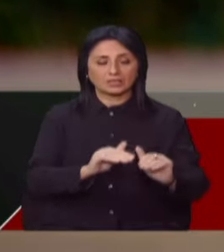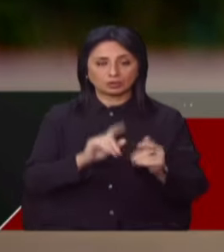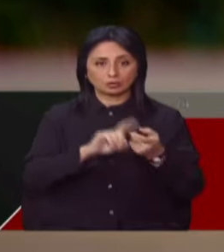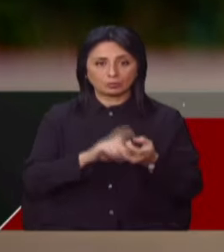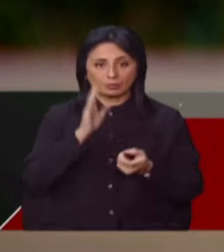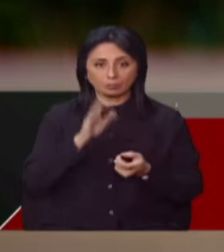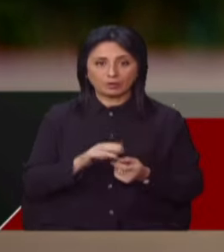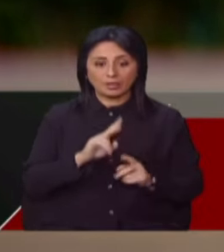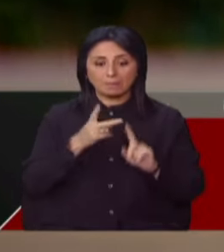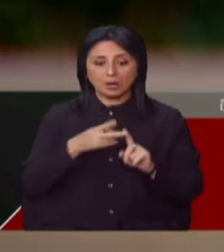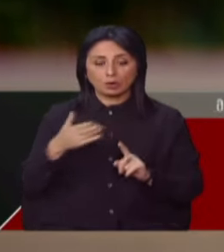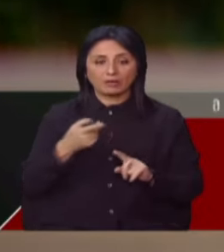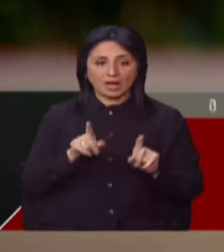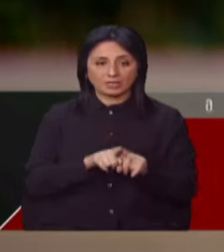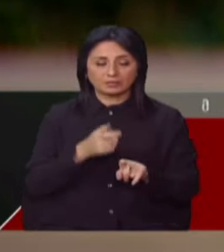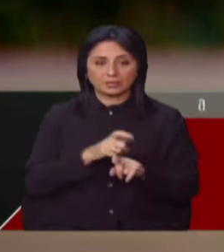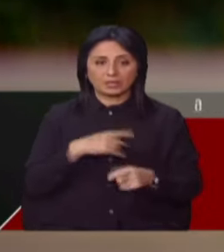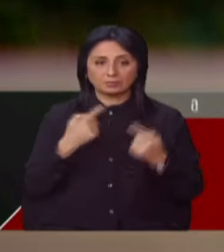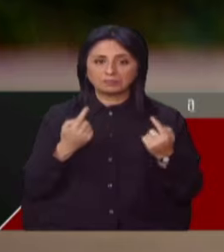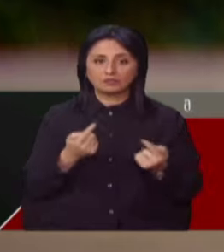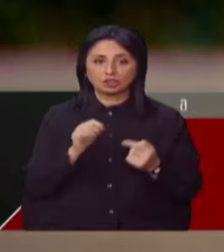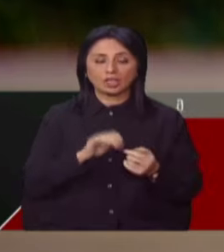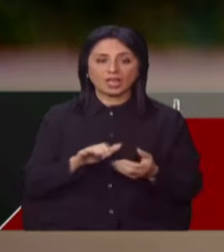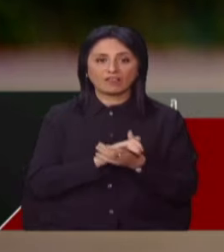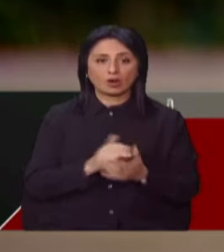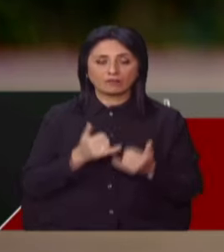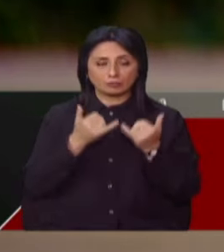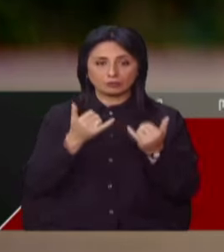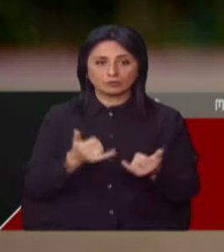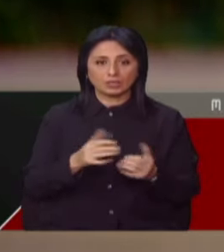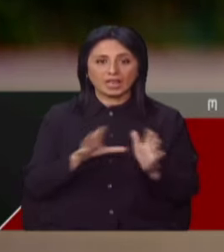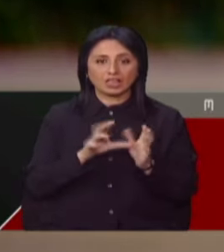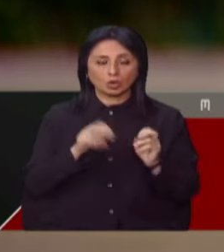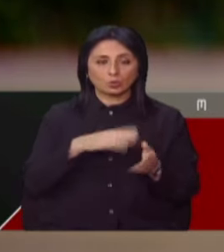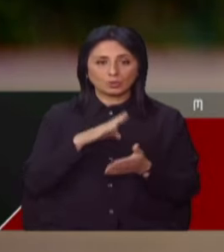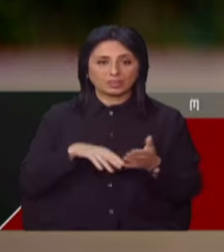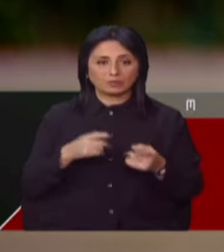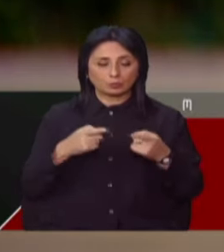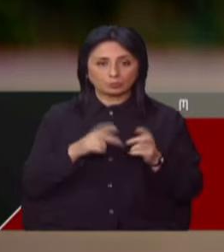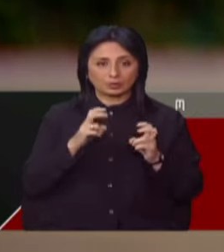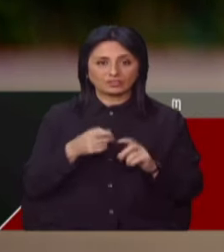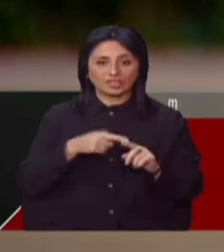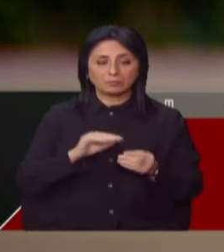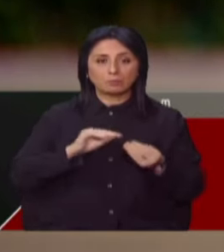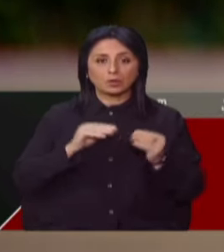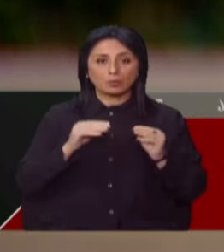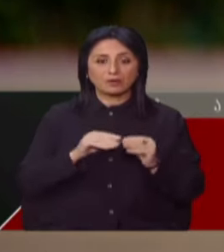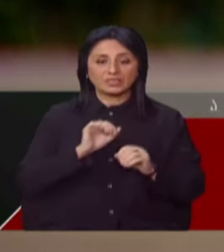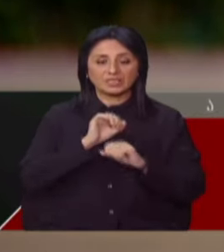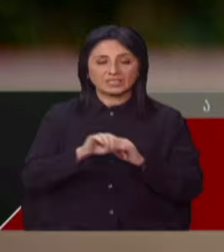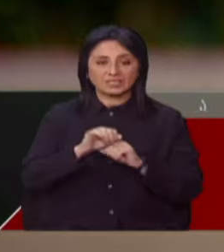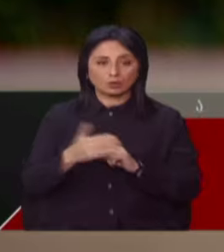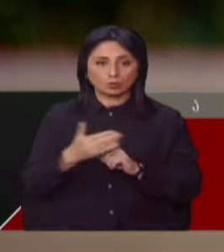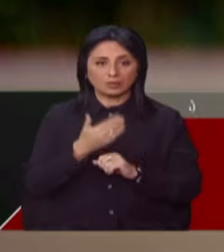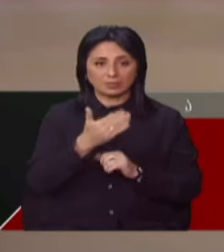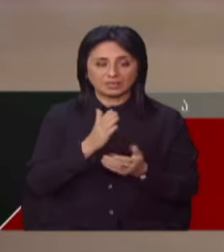shesadzleblobas kholo meores prives aseve salam mishnolovania evrokavshiristvis energo usaptkhoebis kutkhit da im gamotsoebis asadzlevat